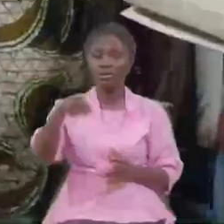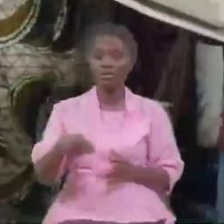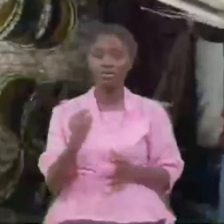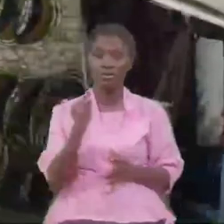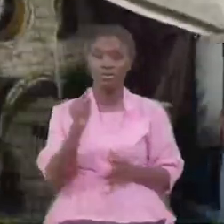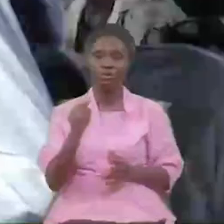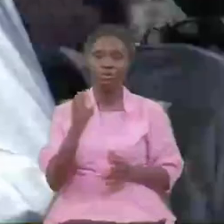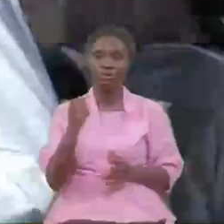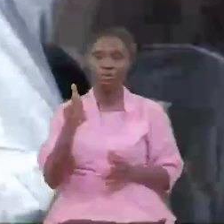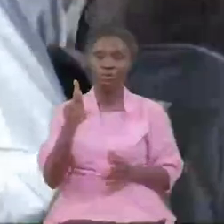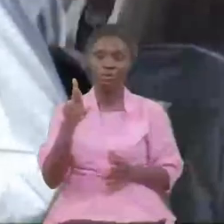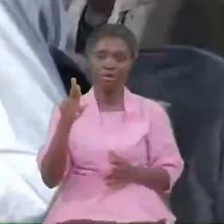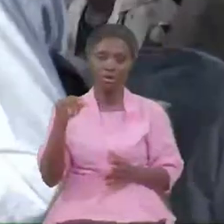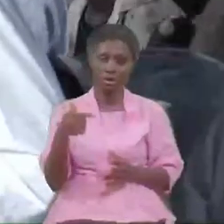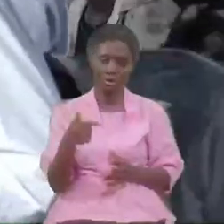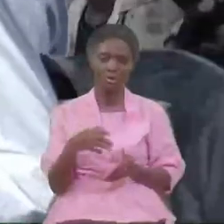jckhq.org/connect.